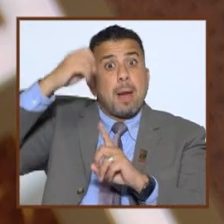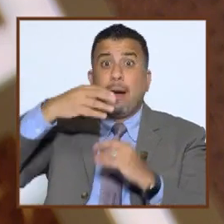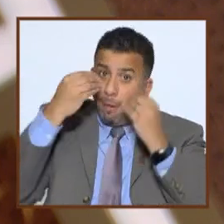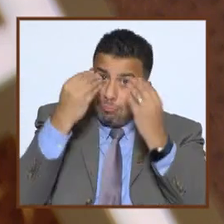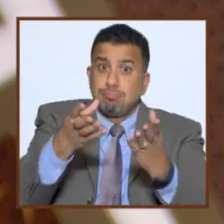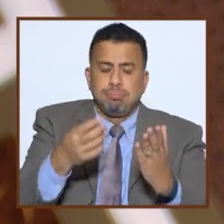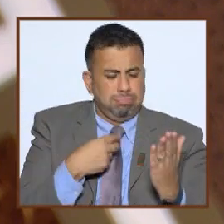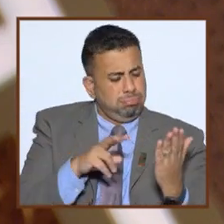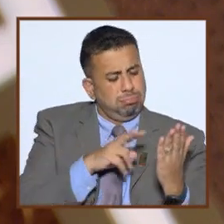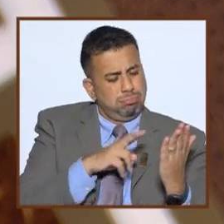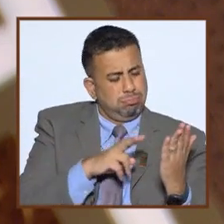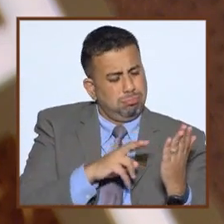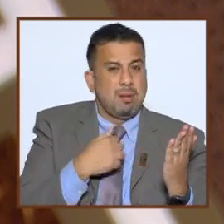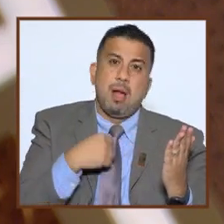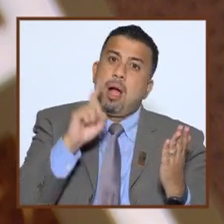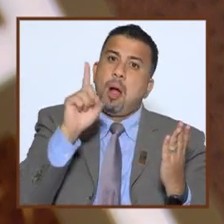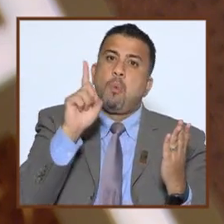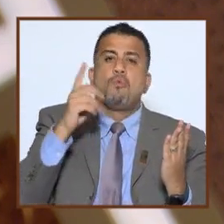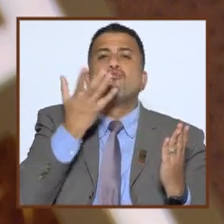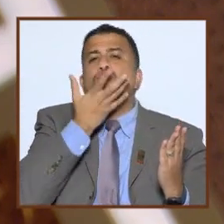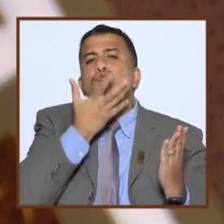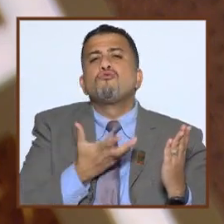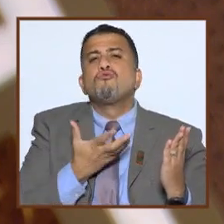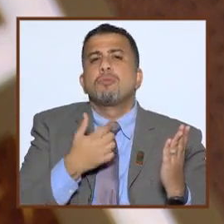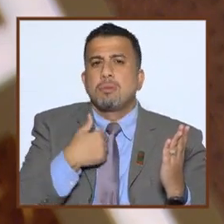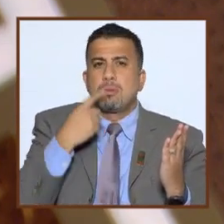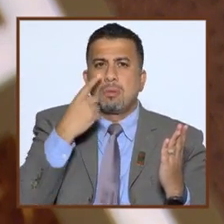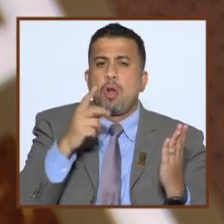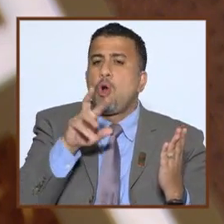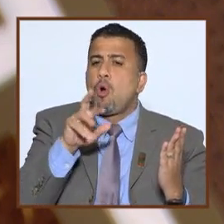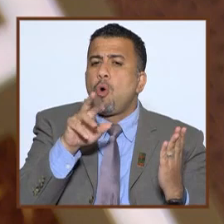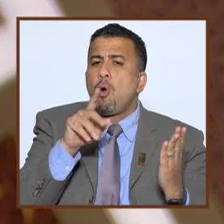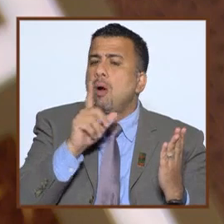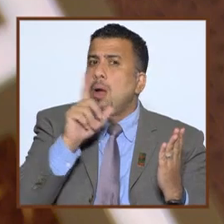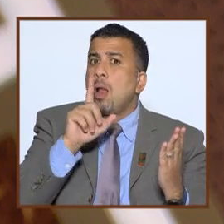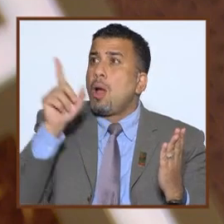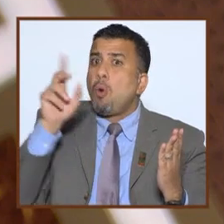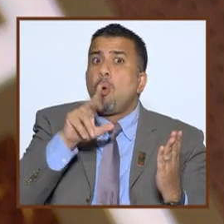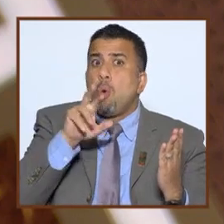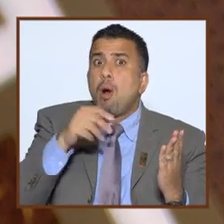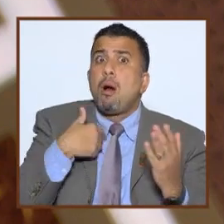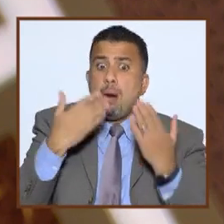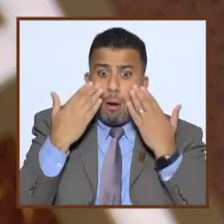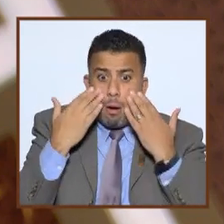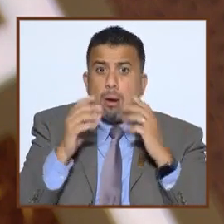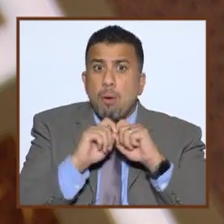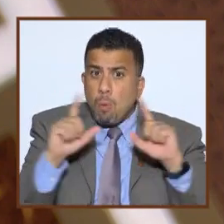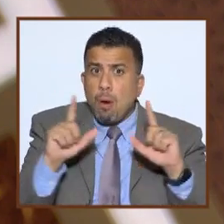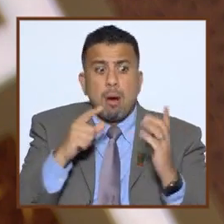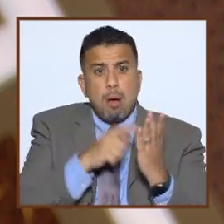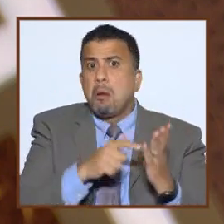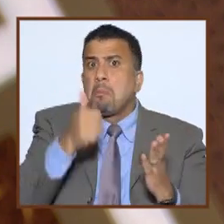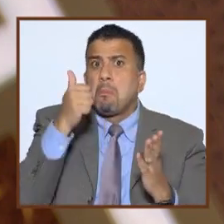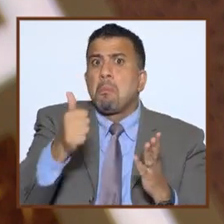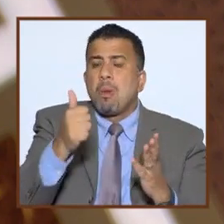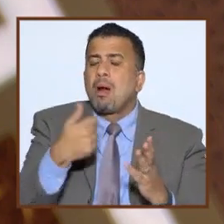تقول لا انا جربته وشفت بالمنام انه هناك احد حاسدني وشيء من هذا القبيل تقول كيف اقنعها احنا